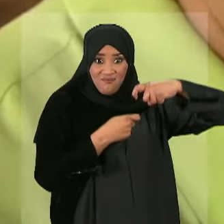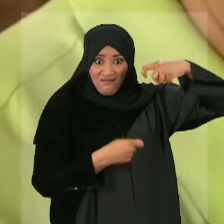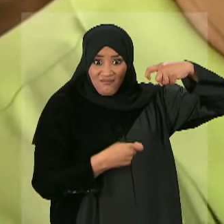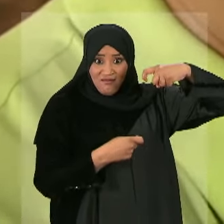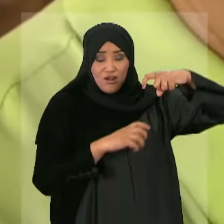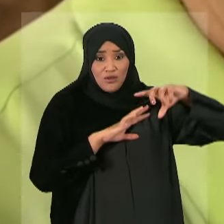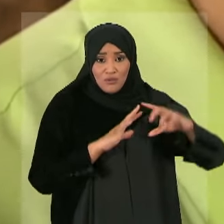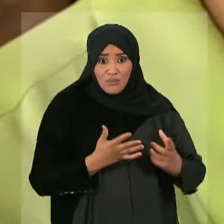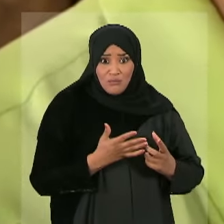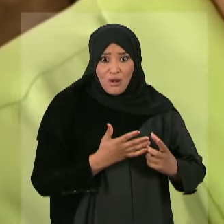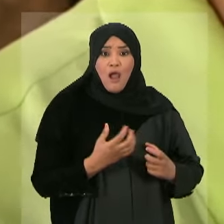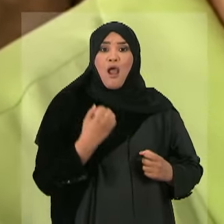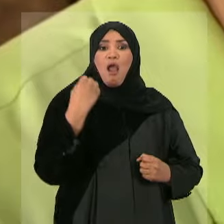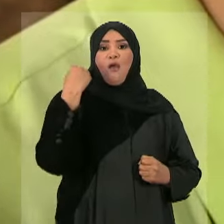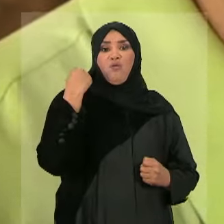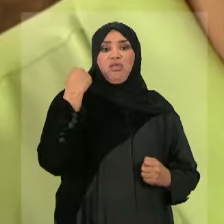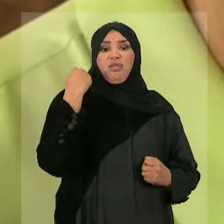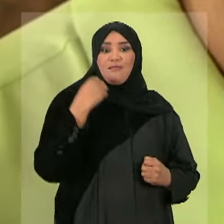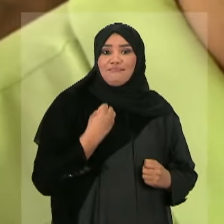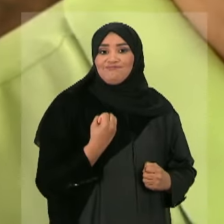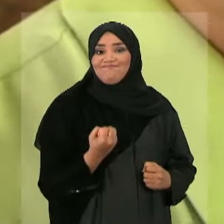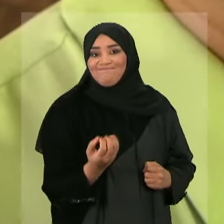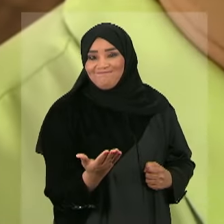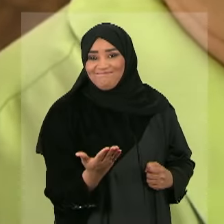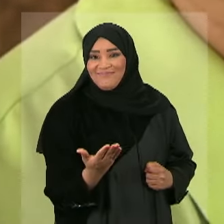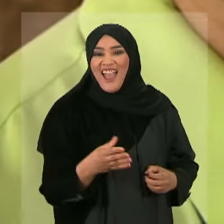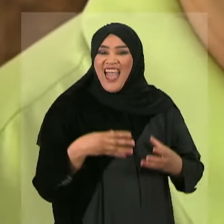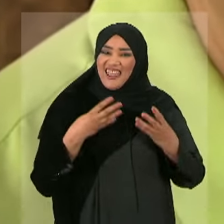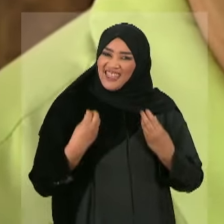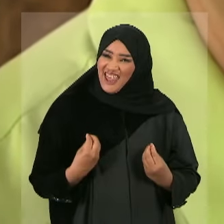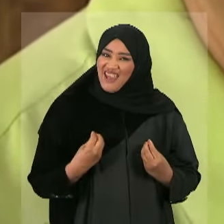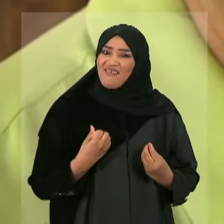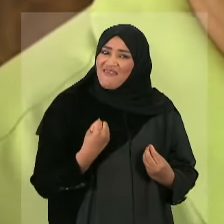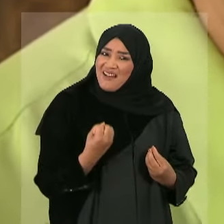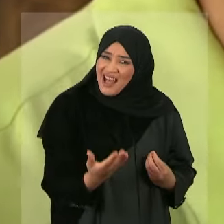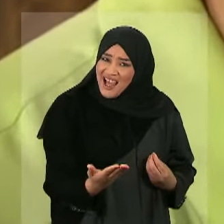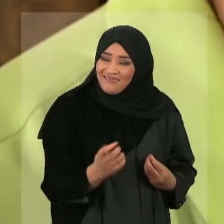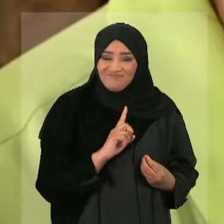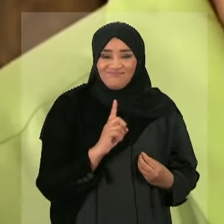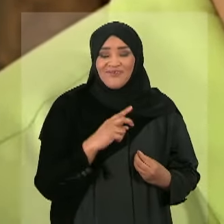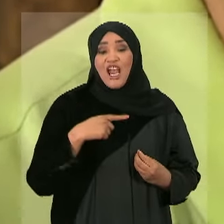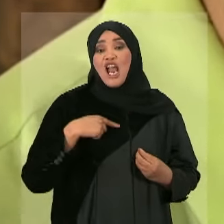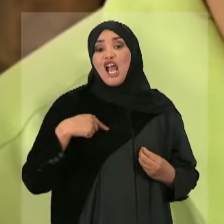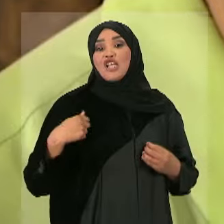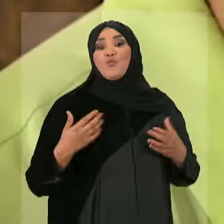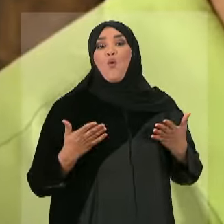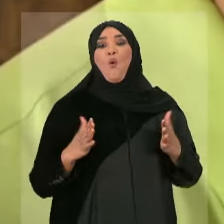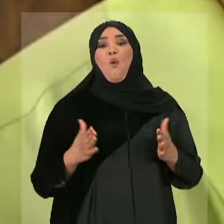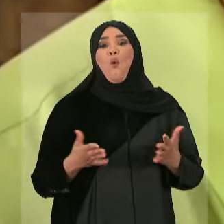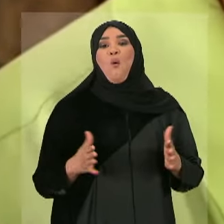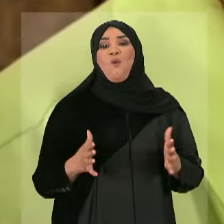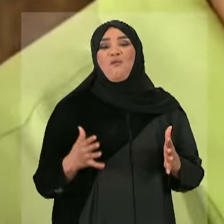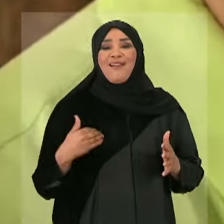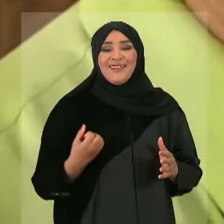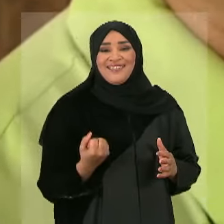بده قوة، اللي يكون ضعيف وبكرم ما اسمهش كرم، هذا اسمه خوف، من خوف من اللي جاي لعنده بطعميه،